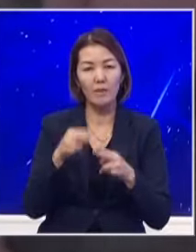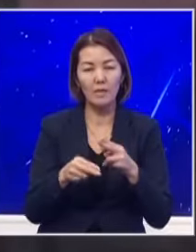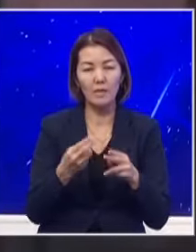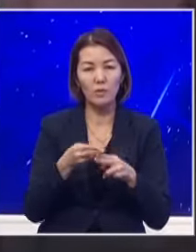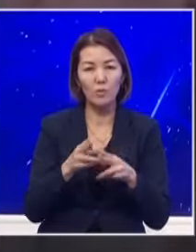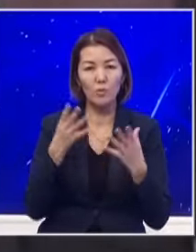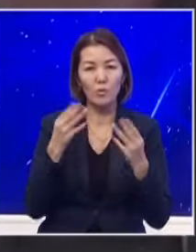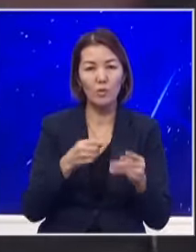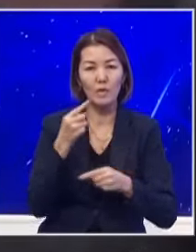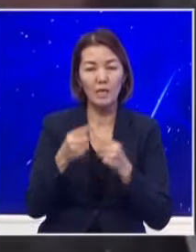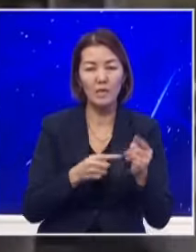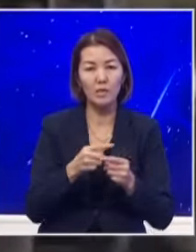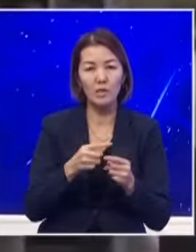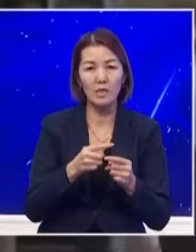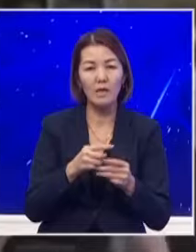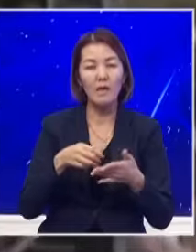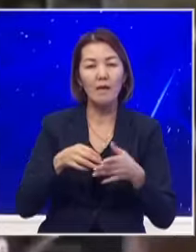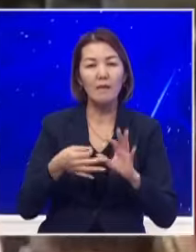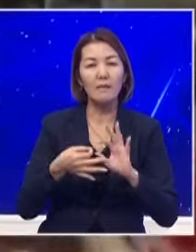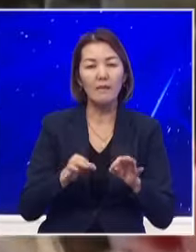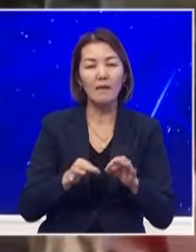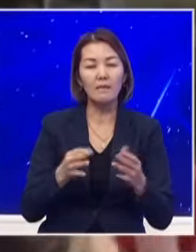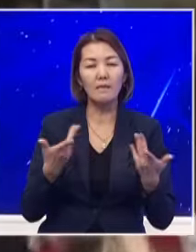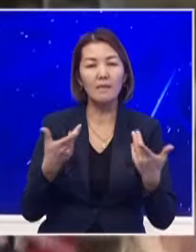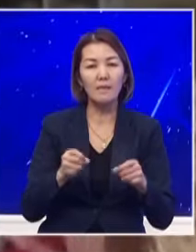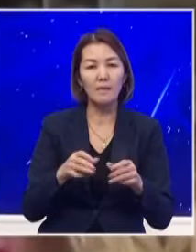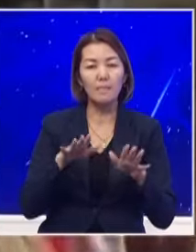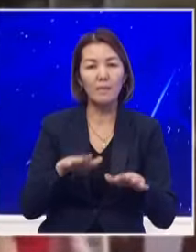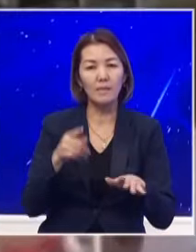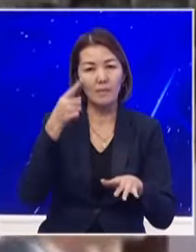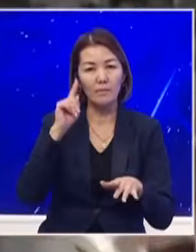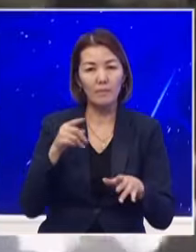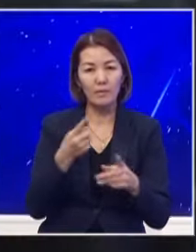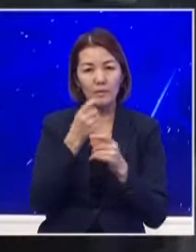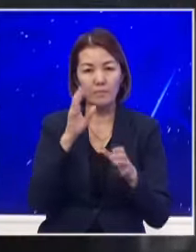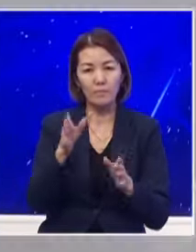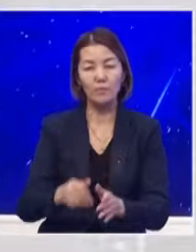күні келер жылы саммитті нақты қай елдің қабылдайтыны ресми түрде жария етіледі.